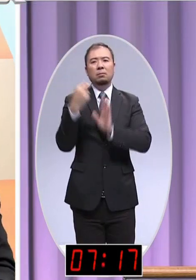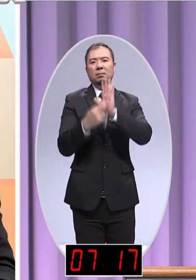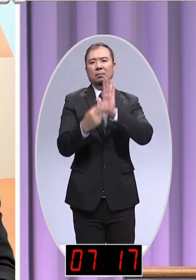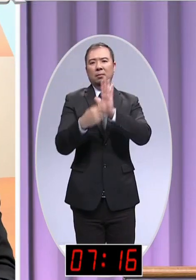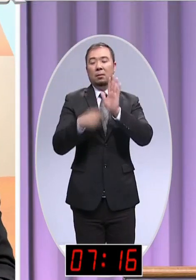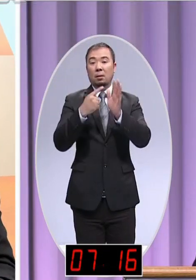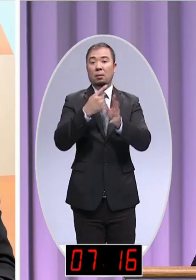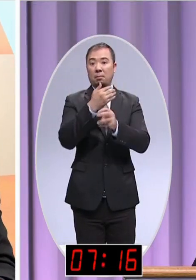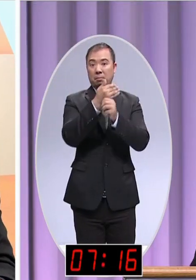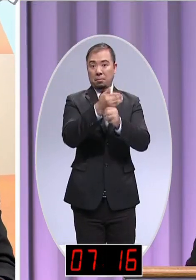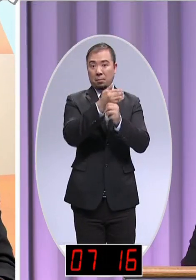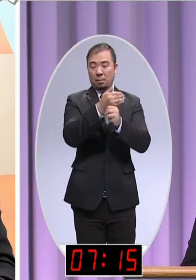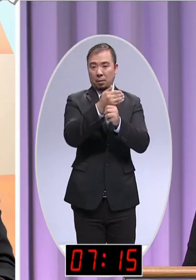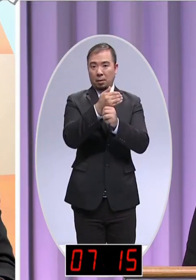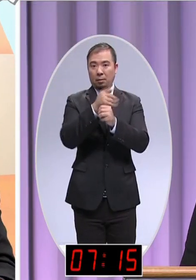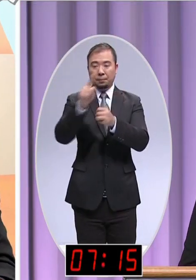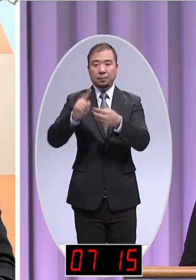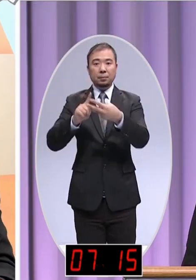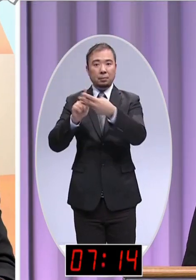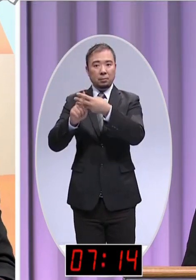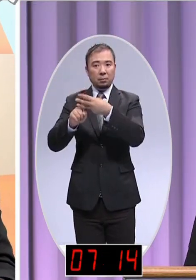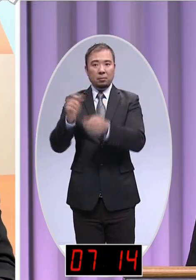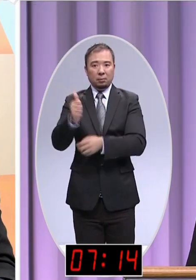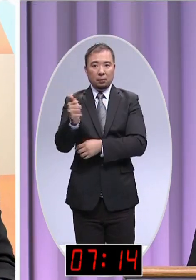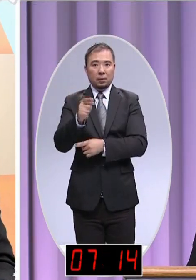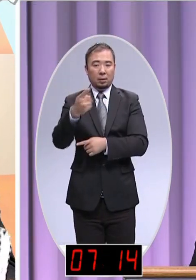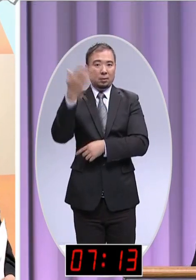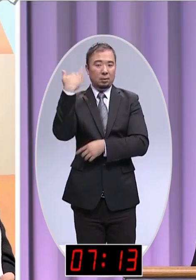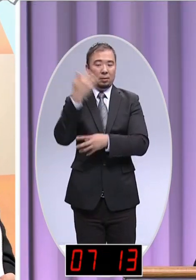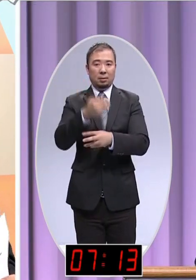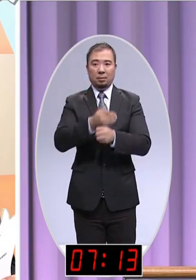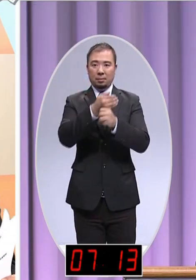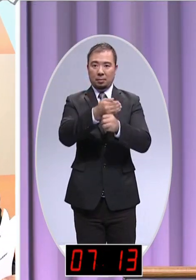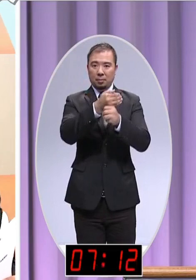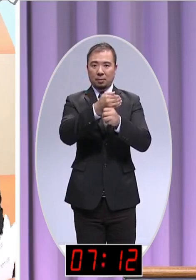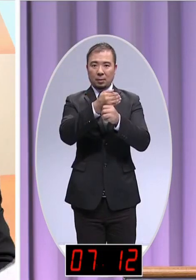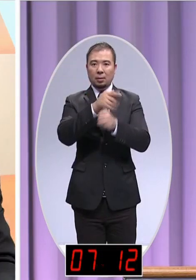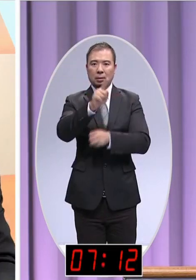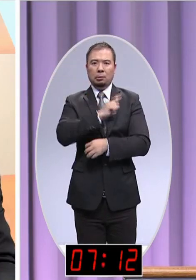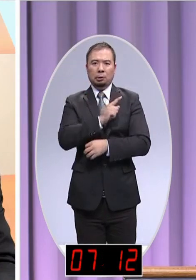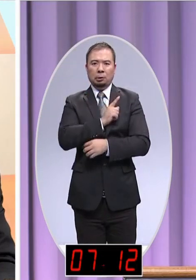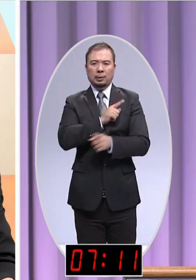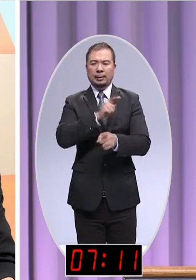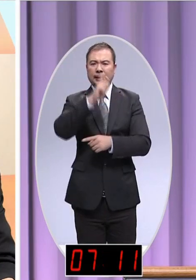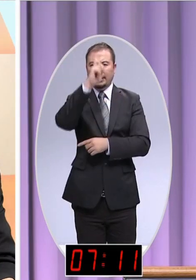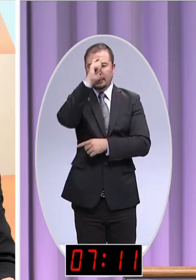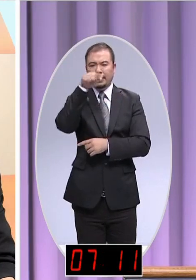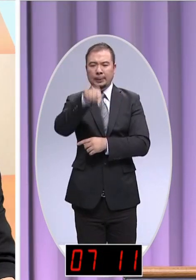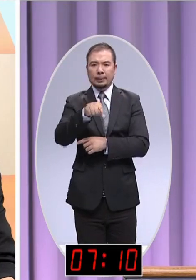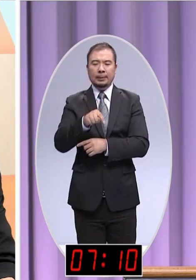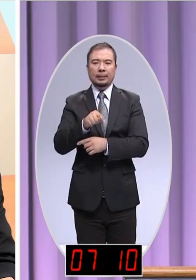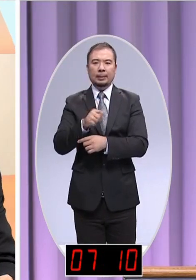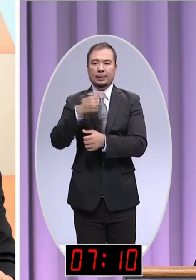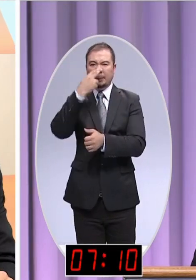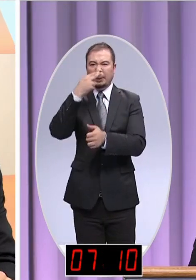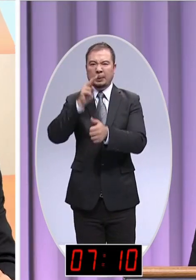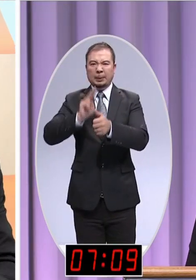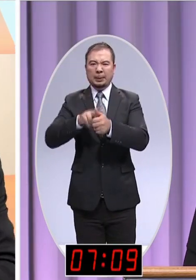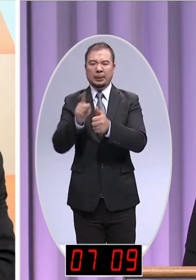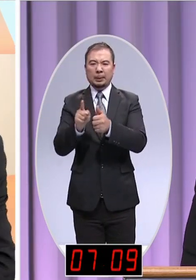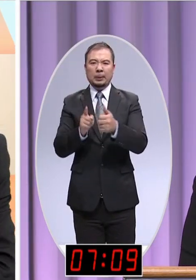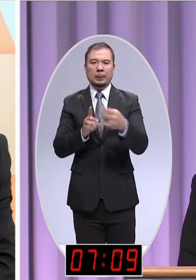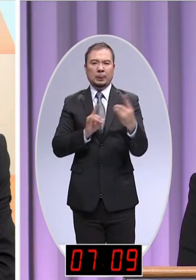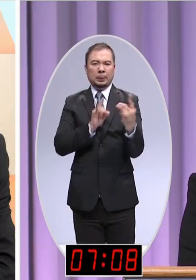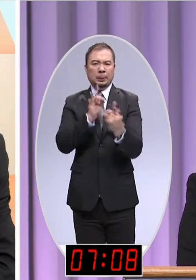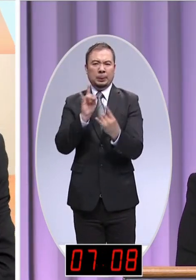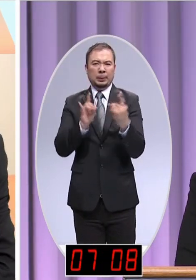王政争的案子里面，特征组就是被马总统用来作为斗争的工具，它很容易变成总